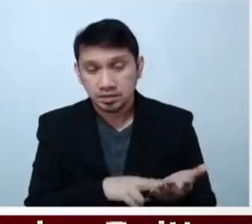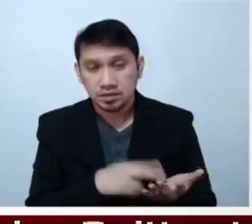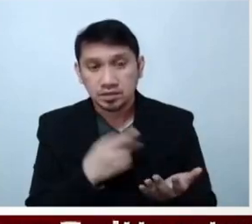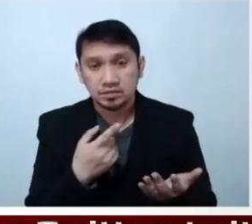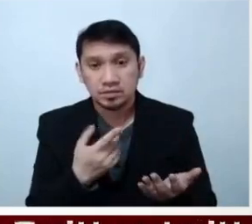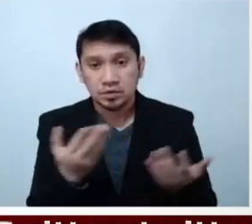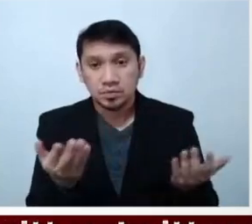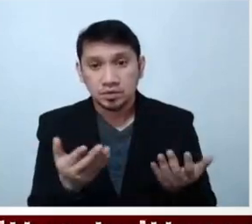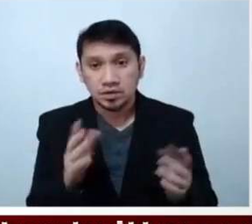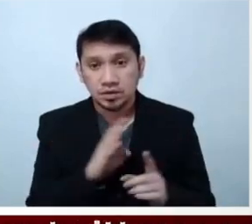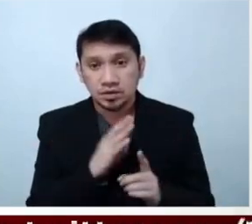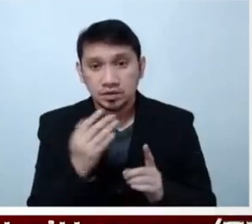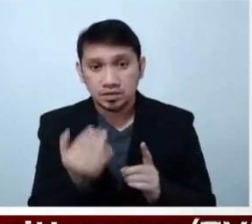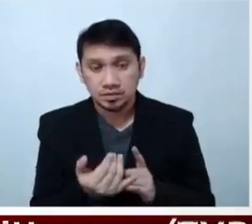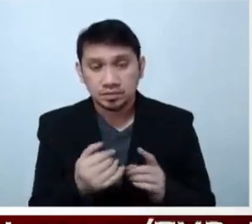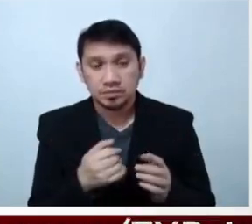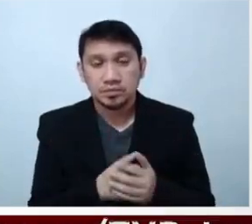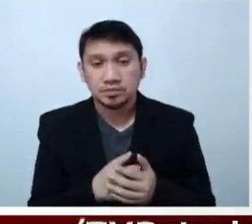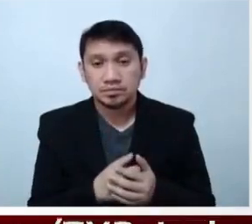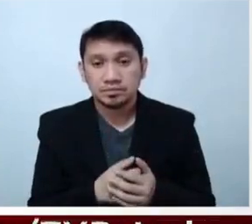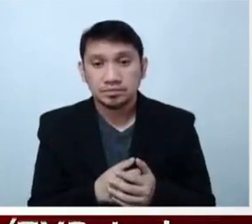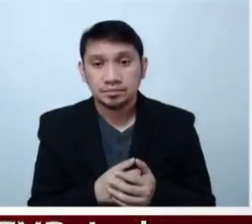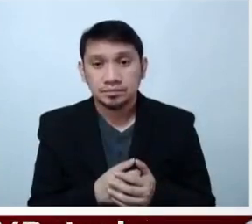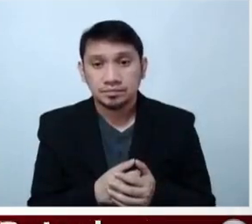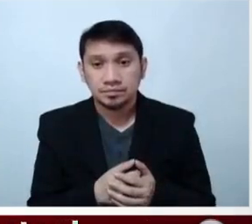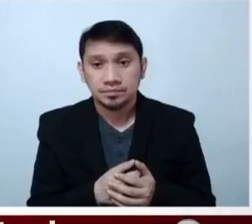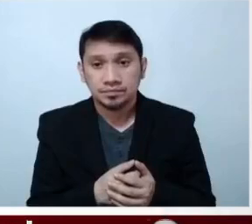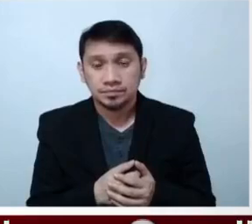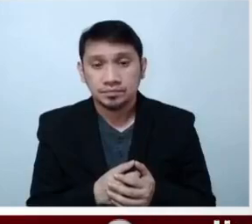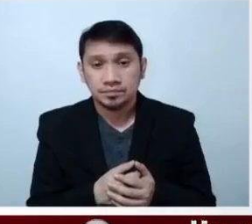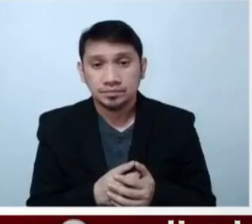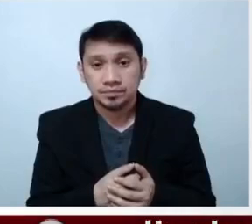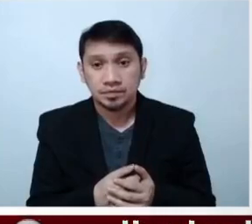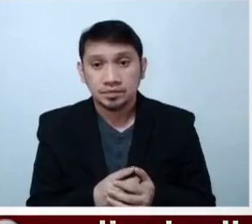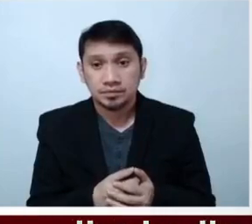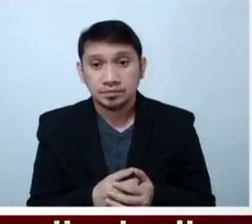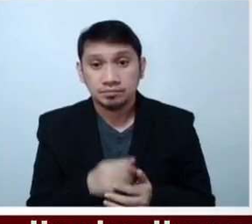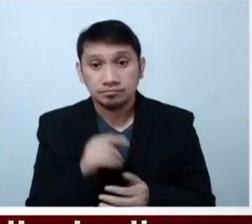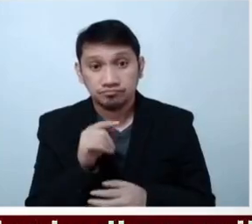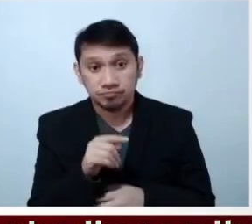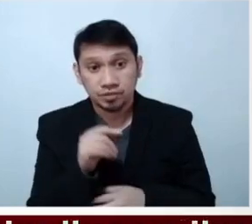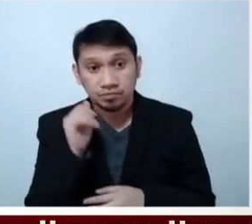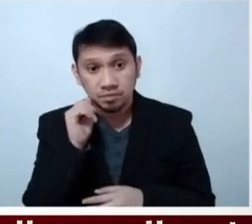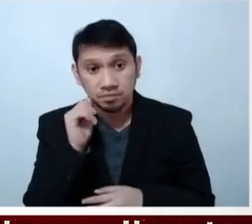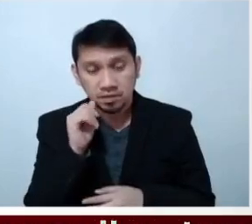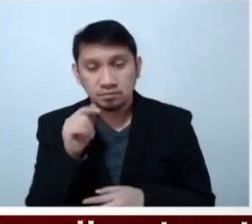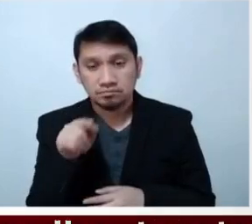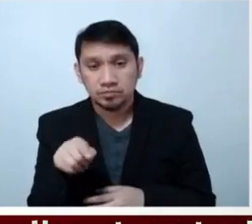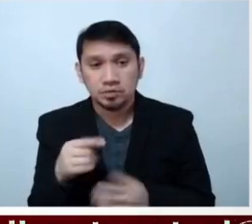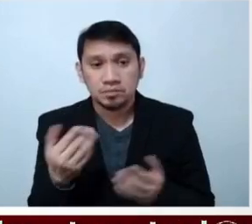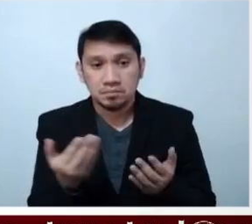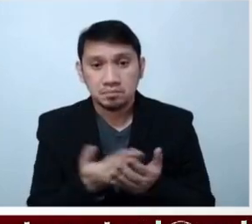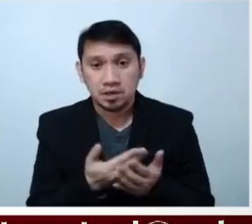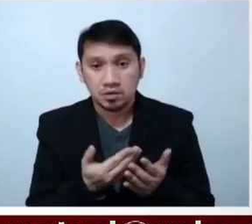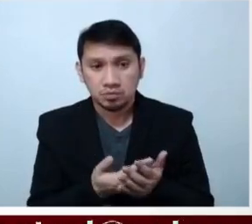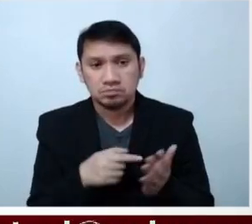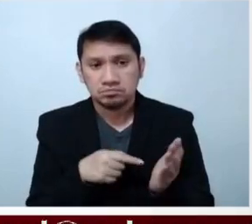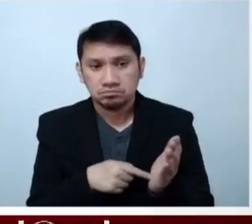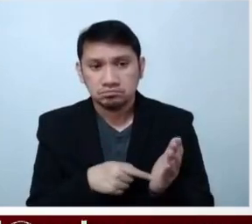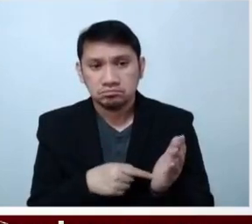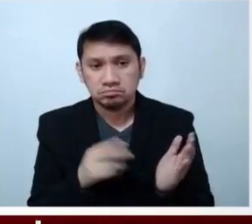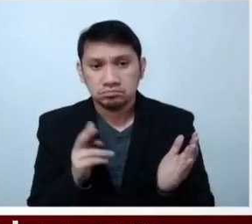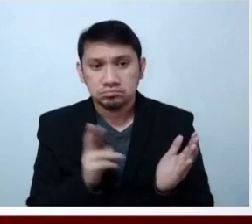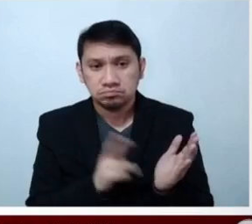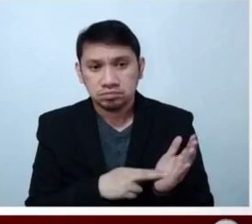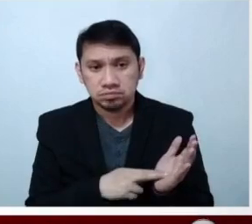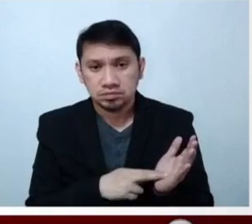sa Barangay Industrial Valley Complex. Isa rito si Romeline na bagong botante. Ilan po kasi sa mga gobyerno